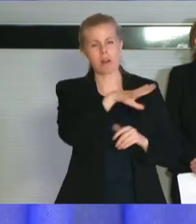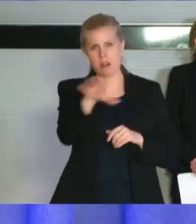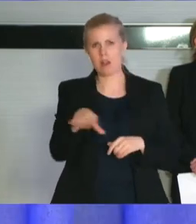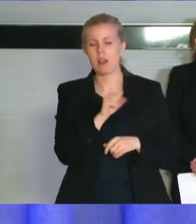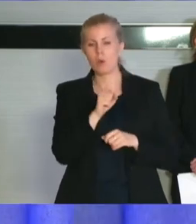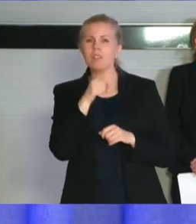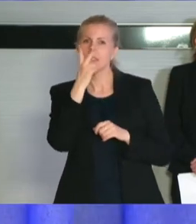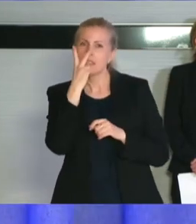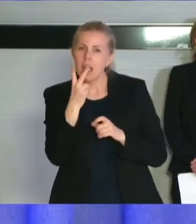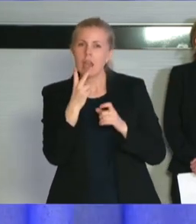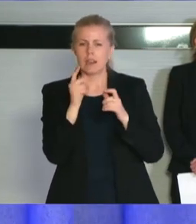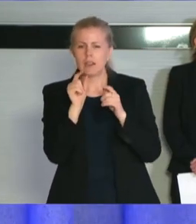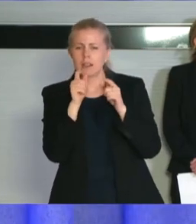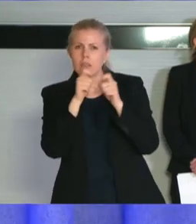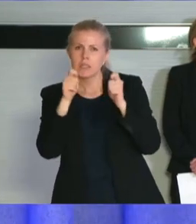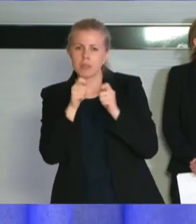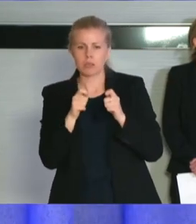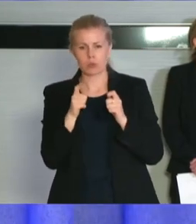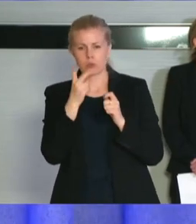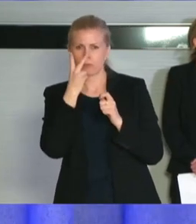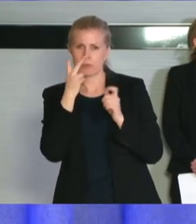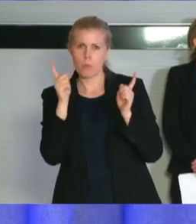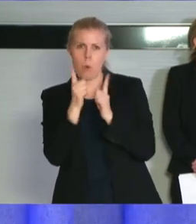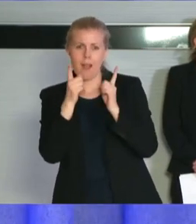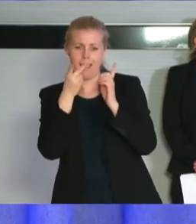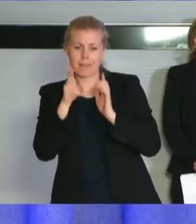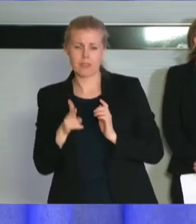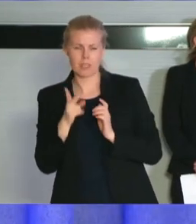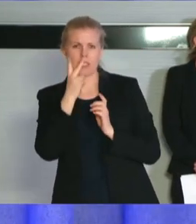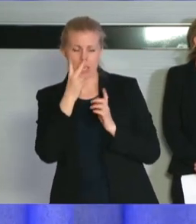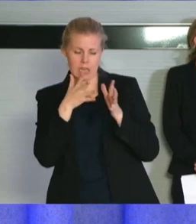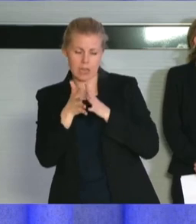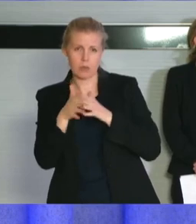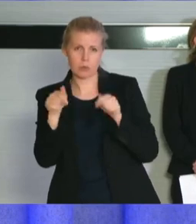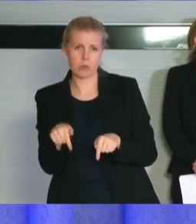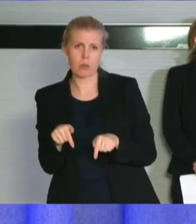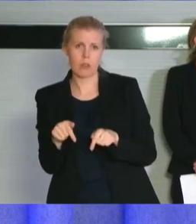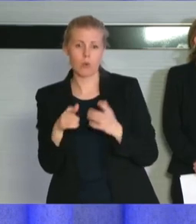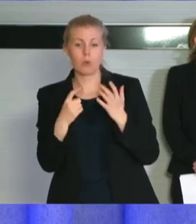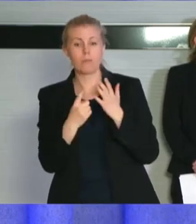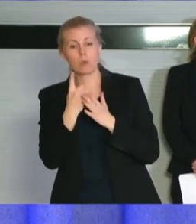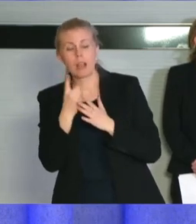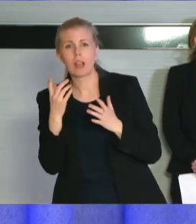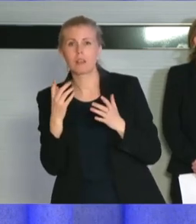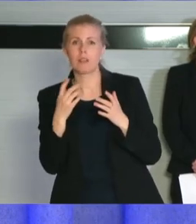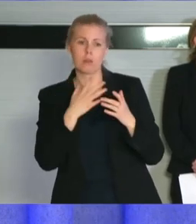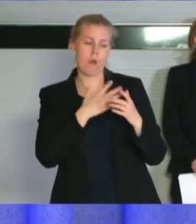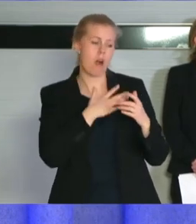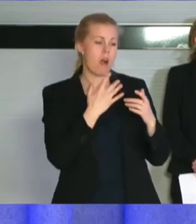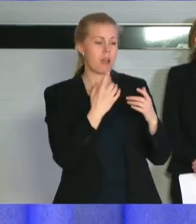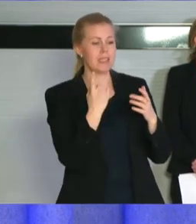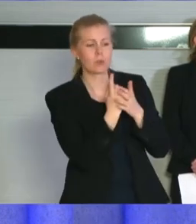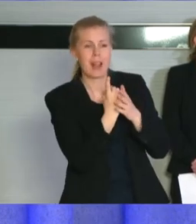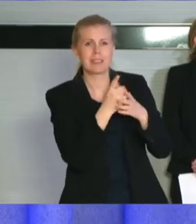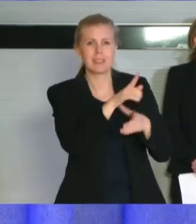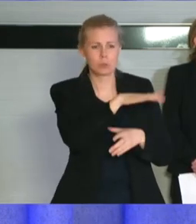små fleksibiliteter og små endringer. Vi ser det på behovet for å få arbeidskraft inn og muligheten for isolerte zoner og den typen